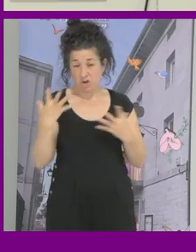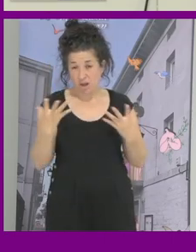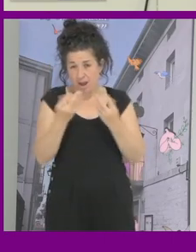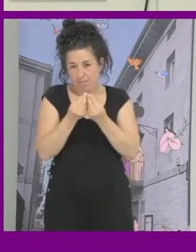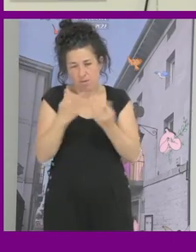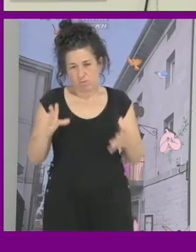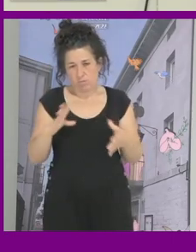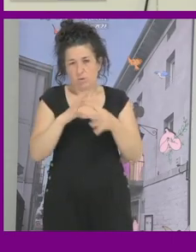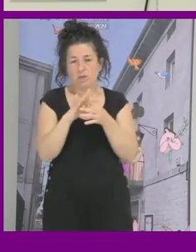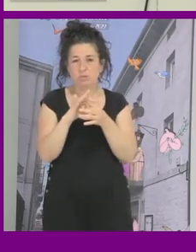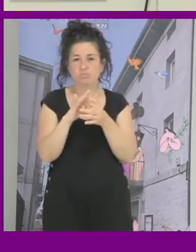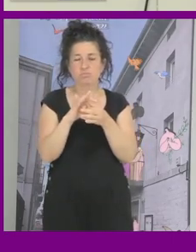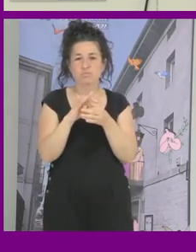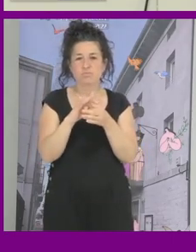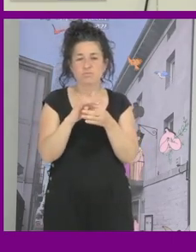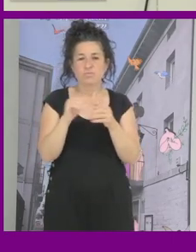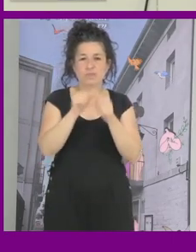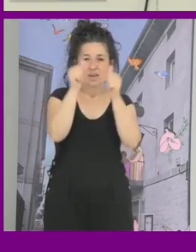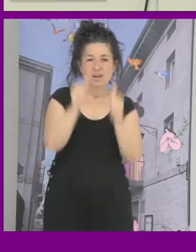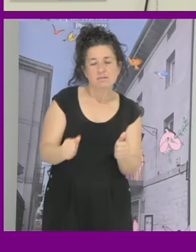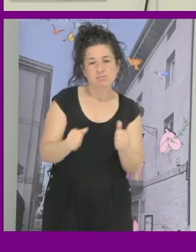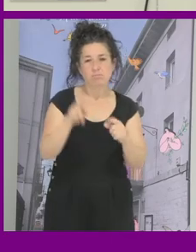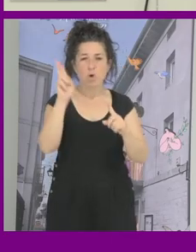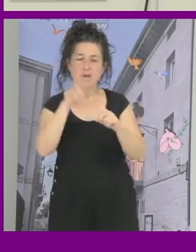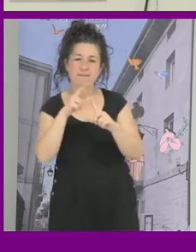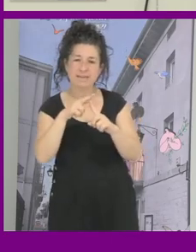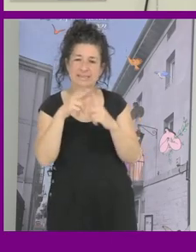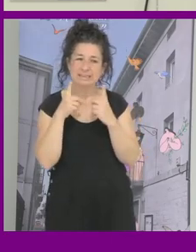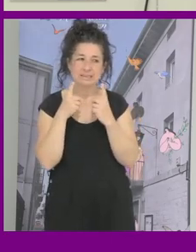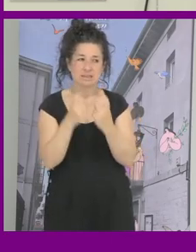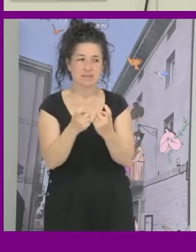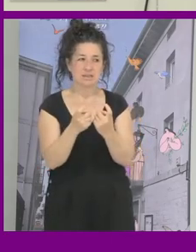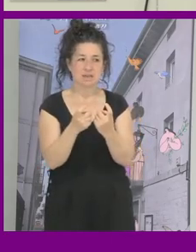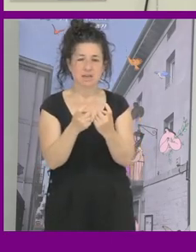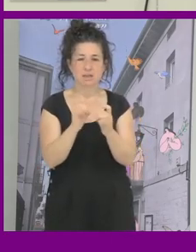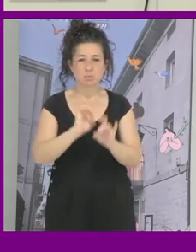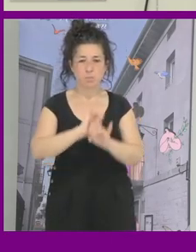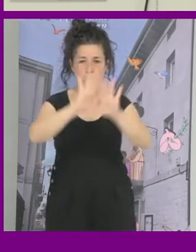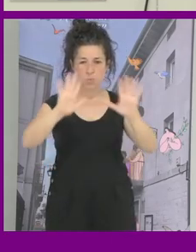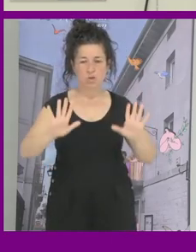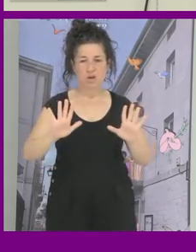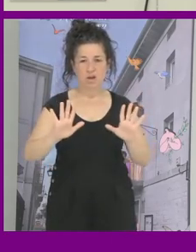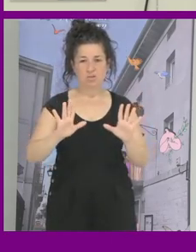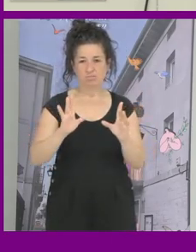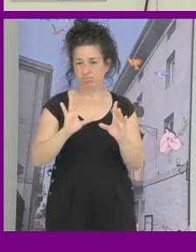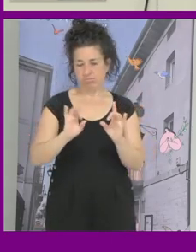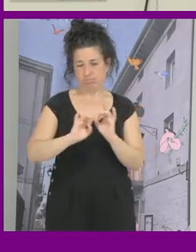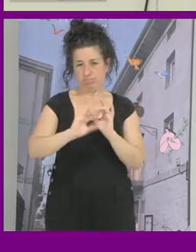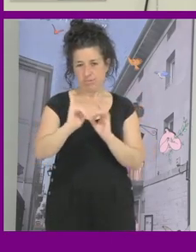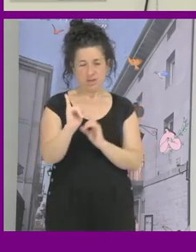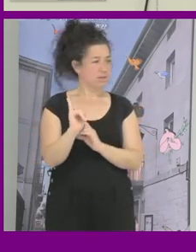helduta eredu eta erreferenteen behar hori oso handia dela